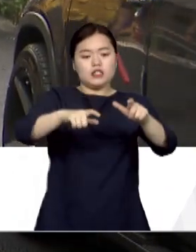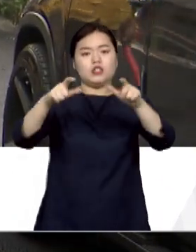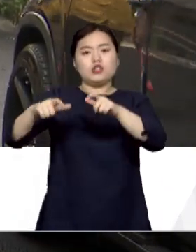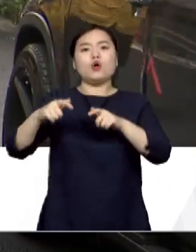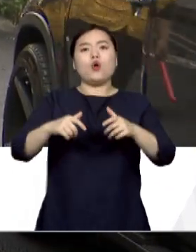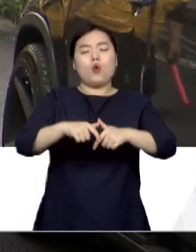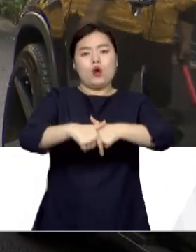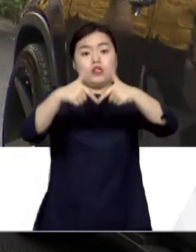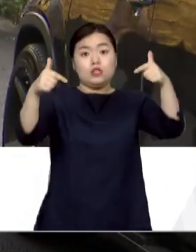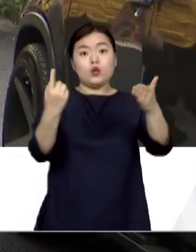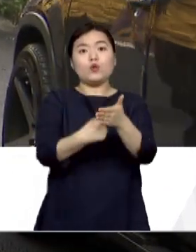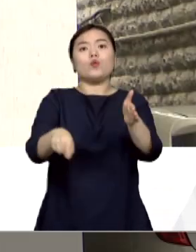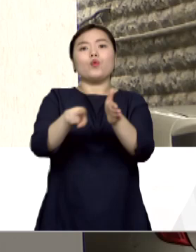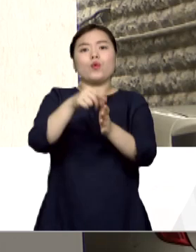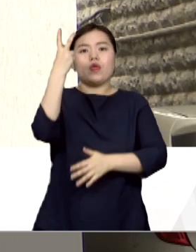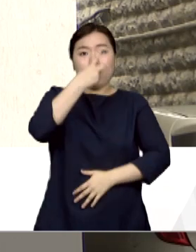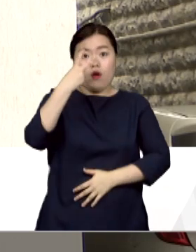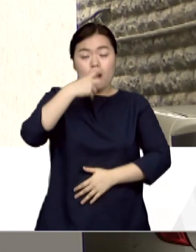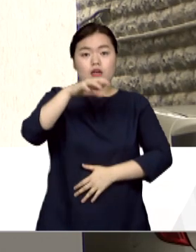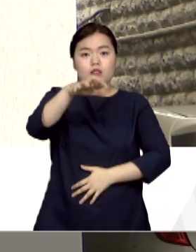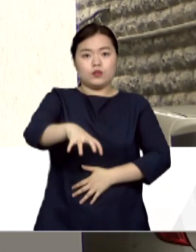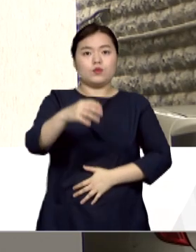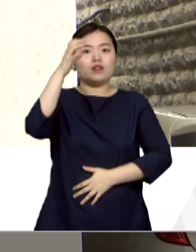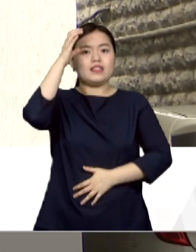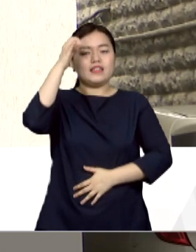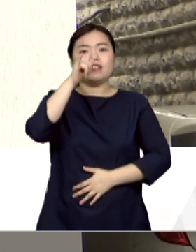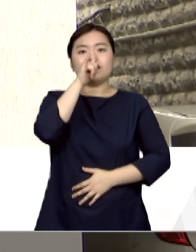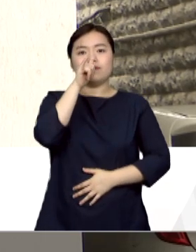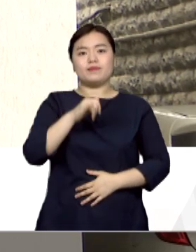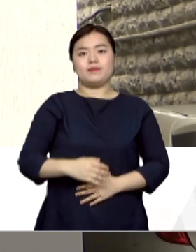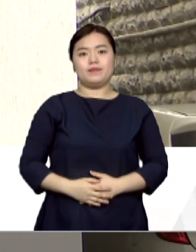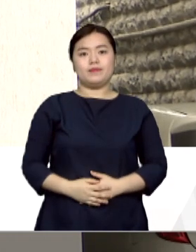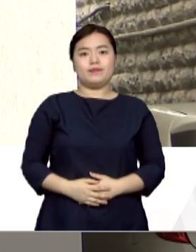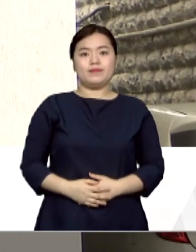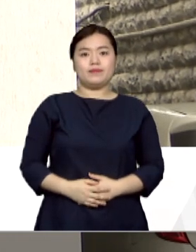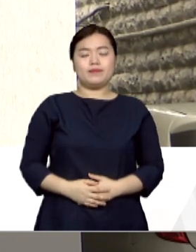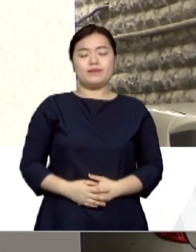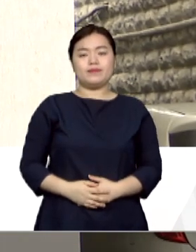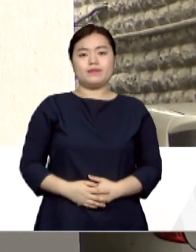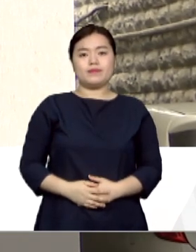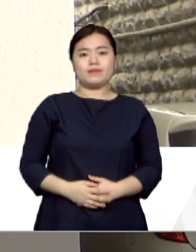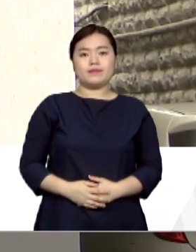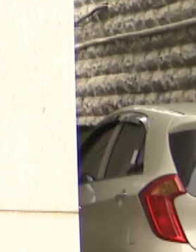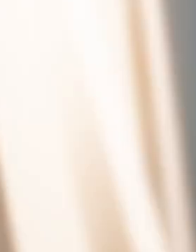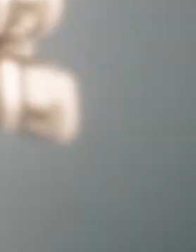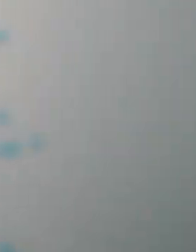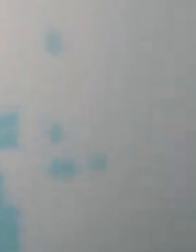지역 공동체 활성화를 위한 경기 행복마을관리소에 많은 기대가 모아지고 있습니다.